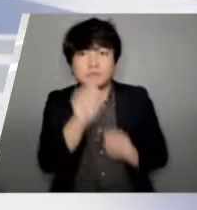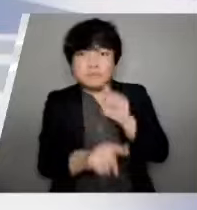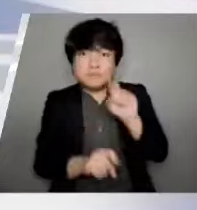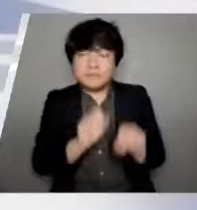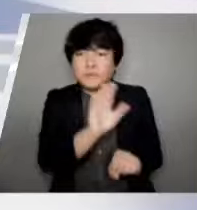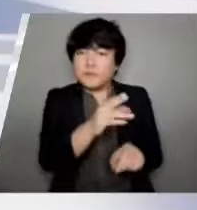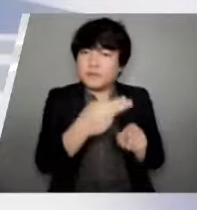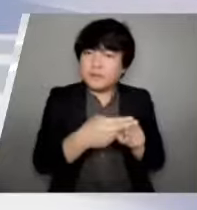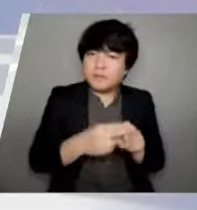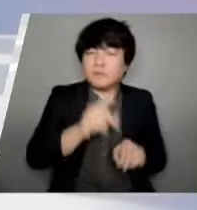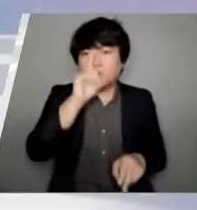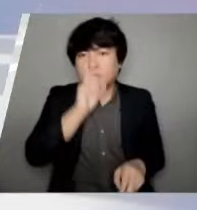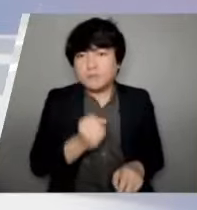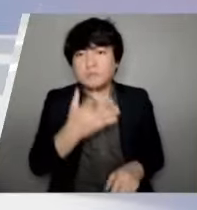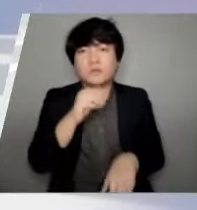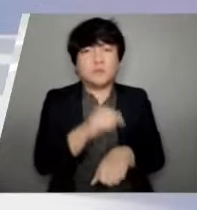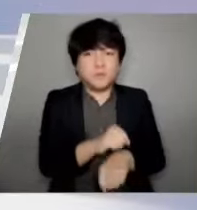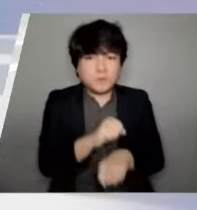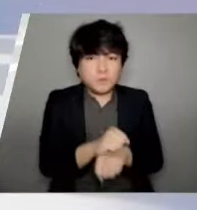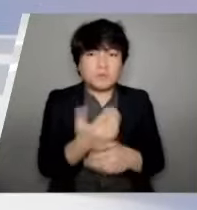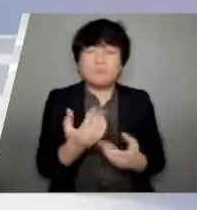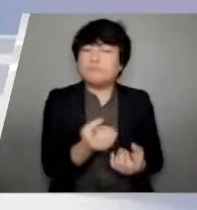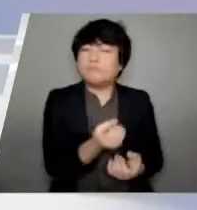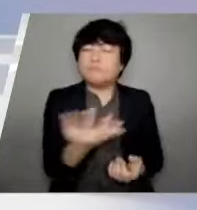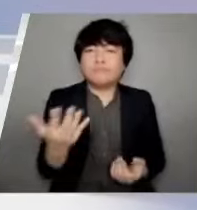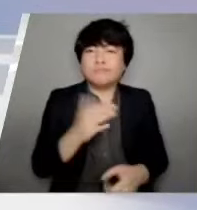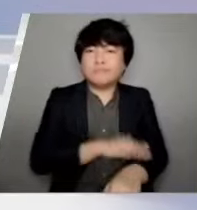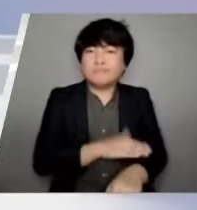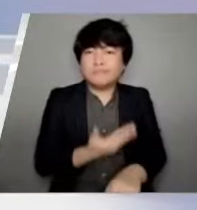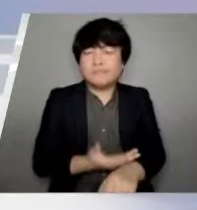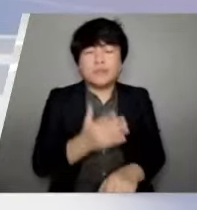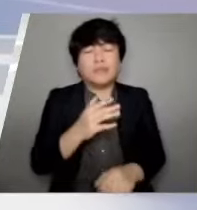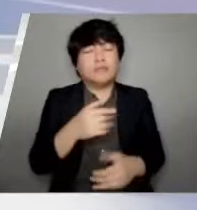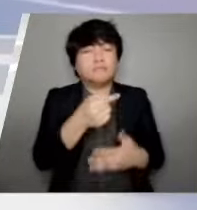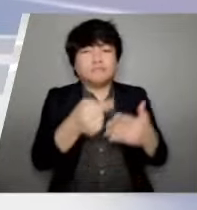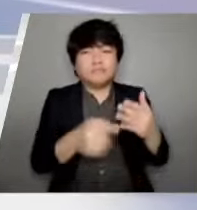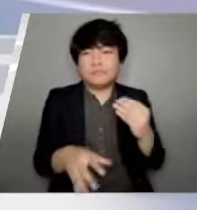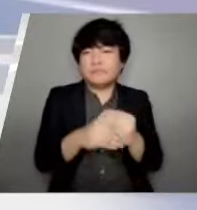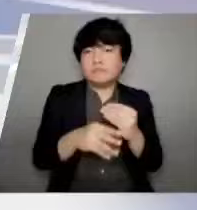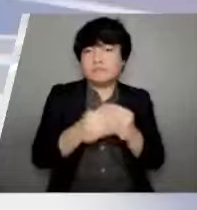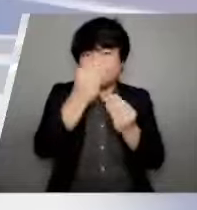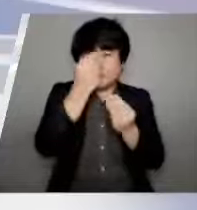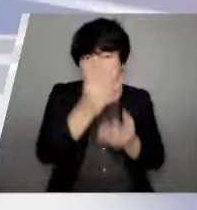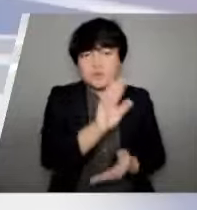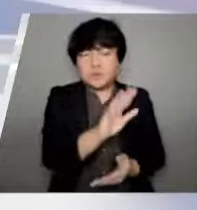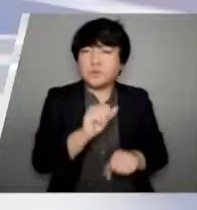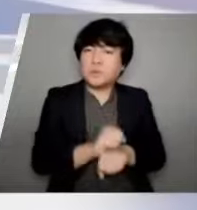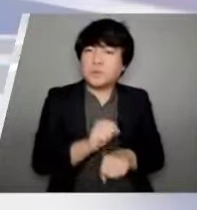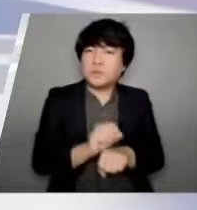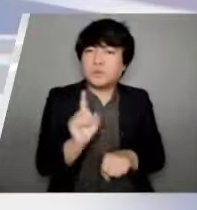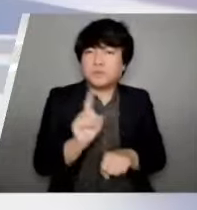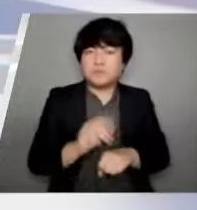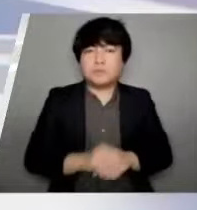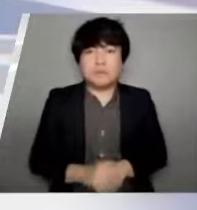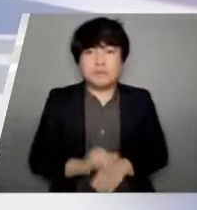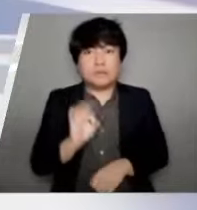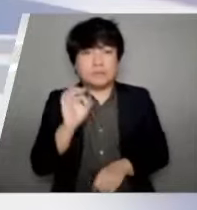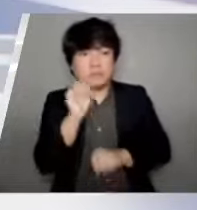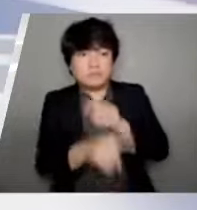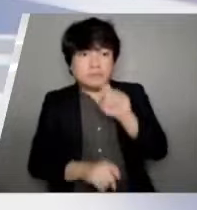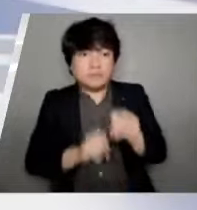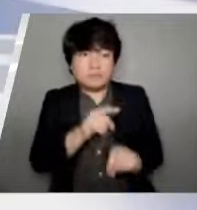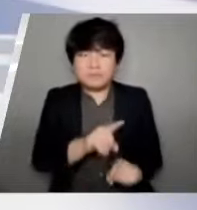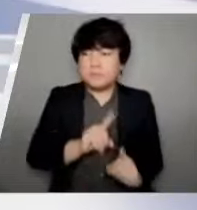edad, trabaho, ilan ang anak, at iba pang impormasyon sa inyong pamumuhay. Pero magduda kapag tinanong ang inyong